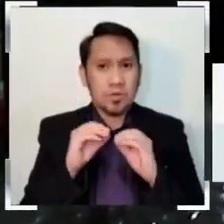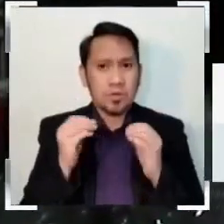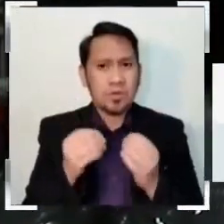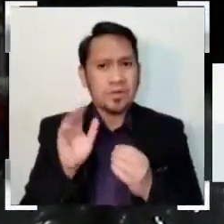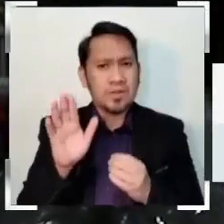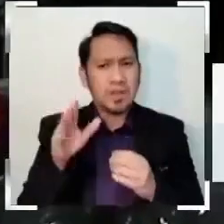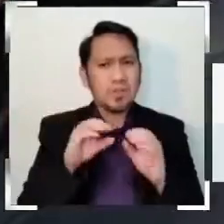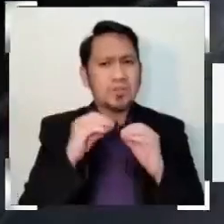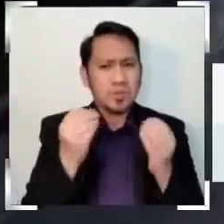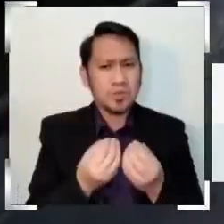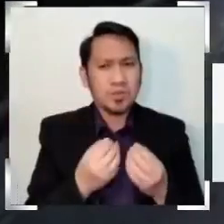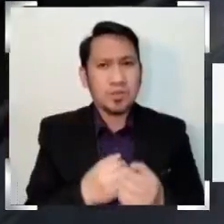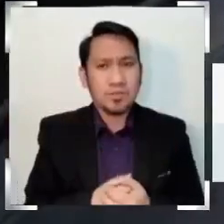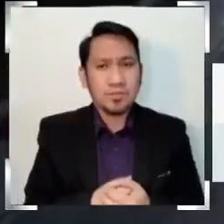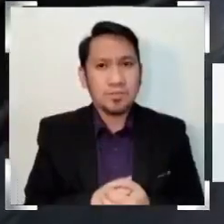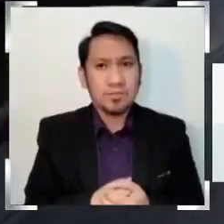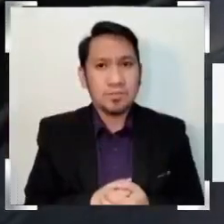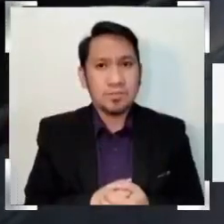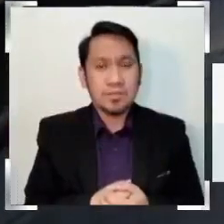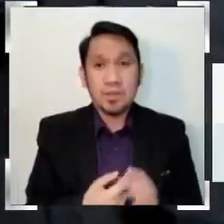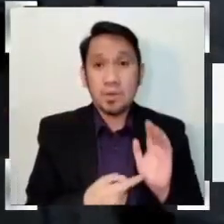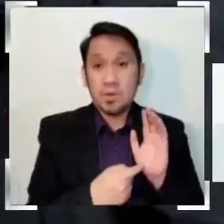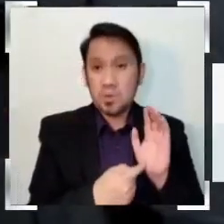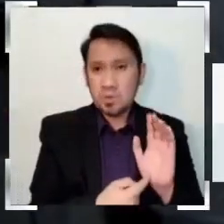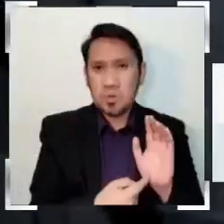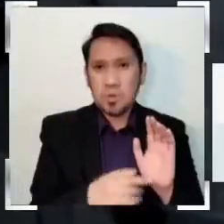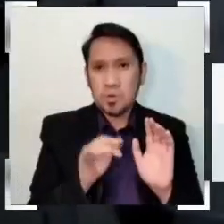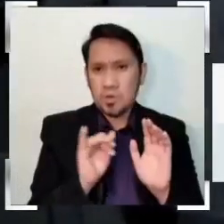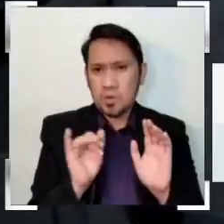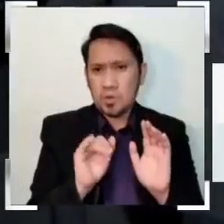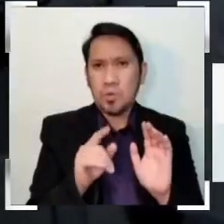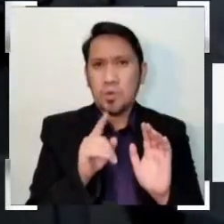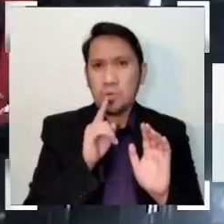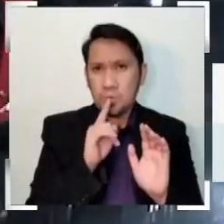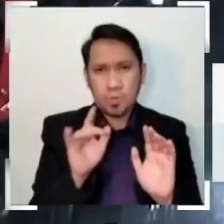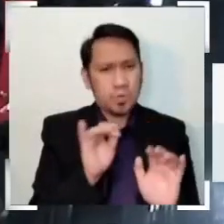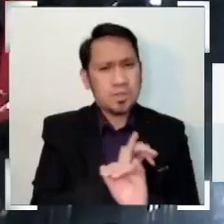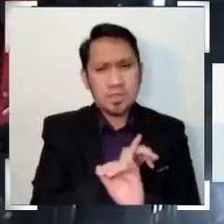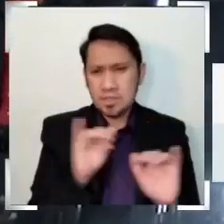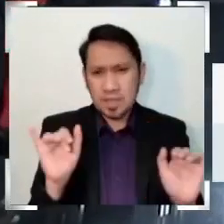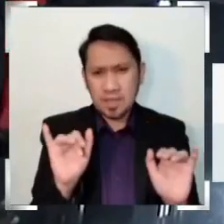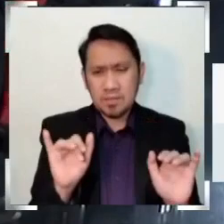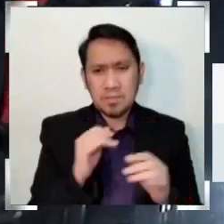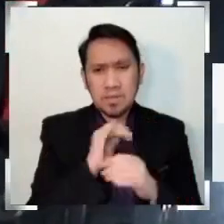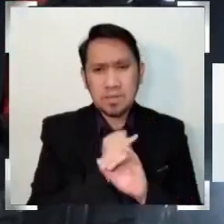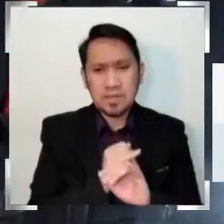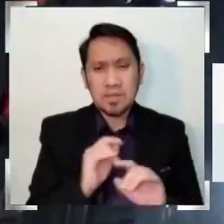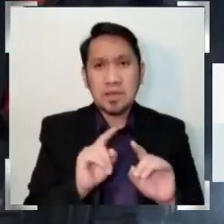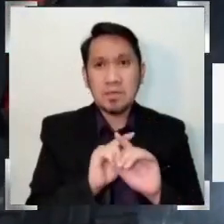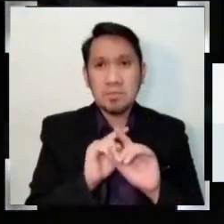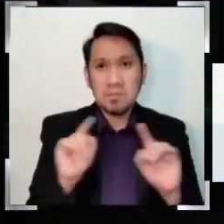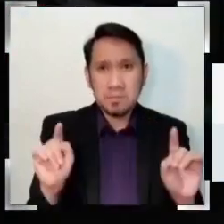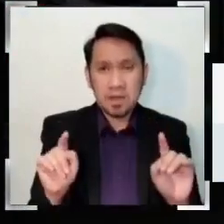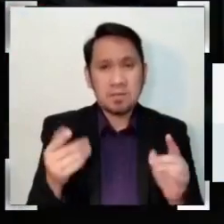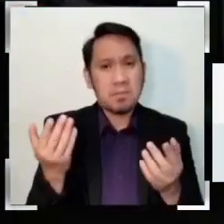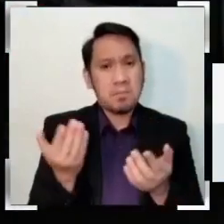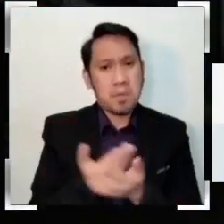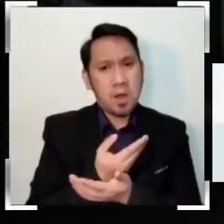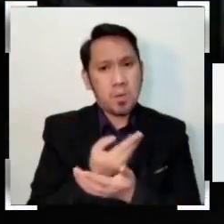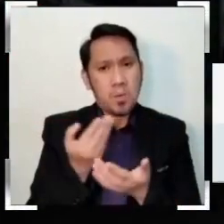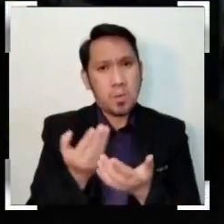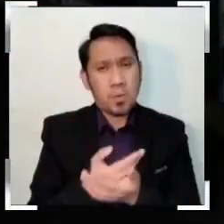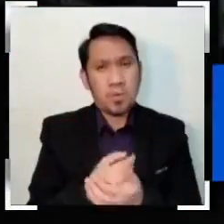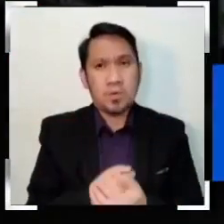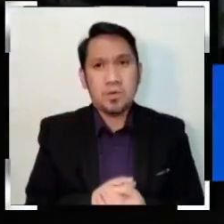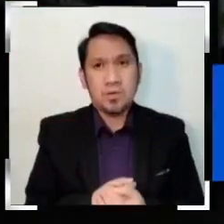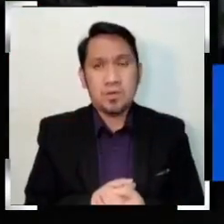o ACTONA. Kitang-kita pa rin ang forma ng tradisyonal na jeep pero version 2.0 na raw ito. Mas maganda ito tangkilikin